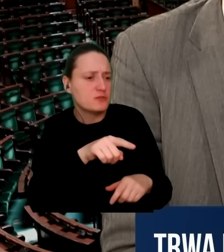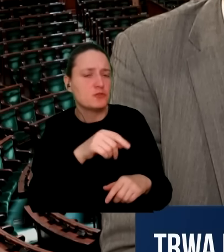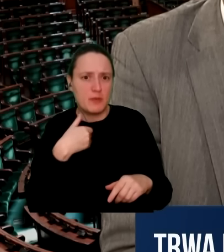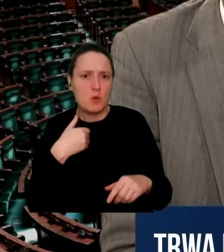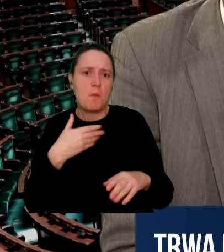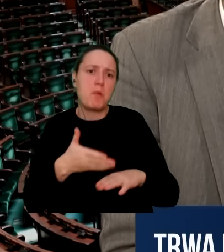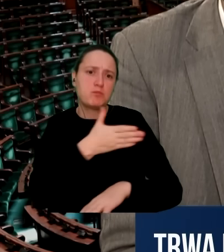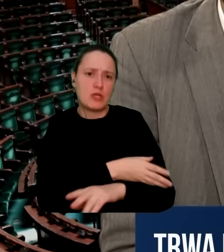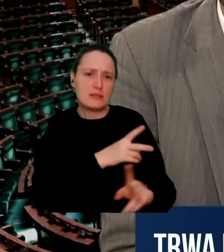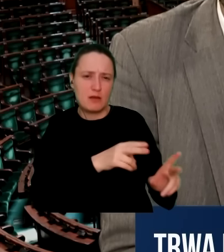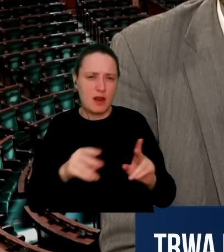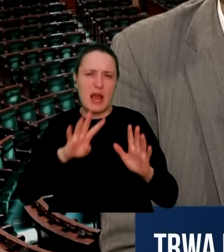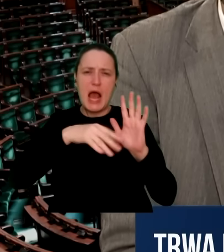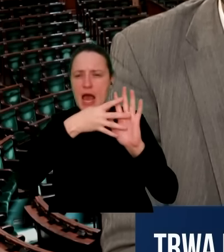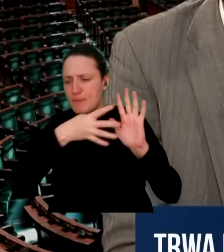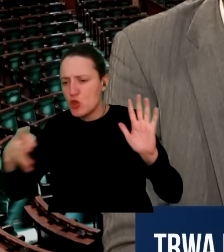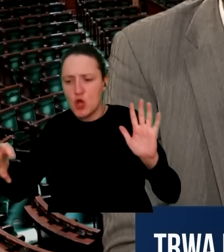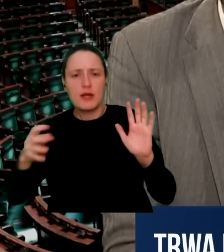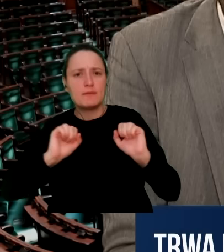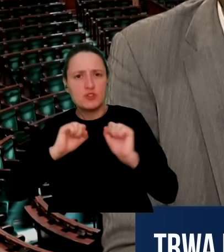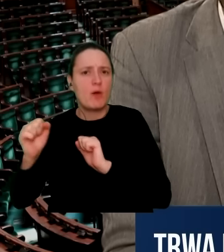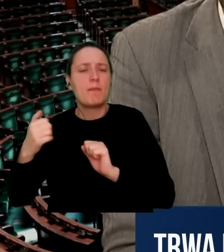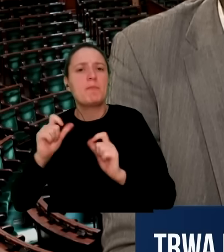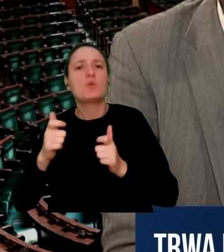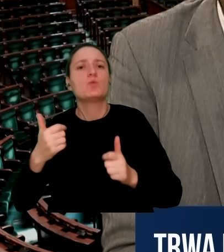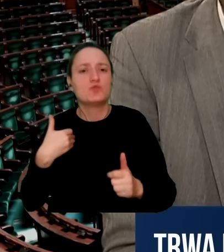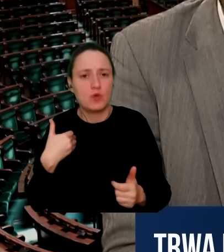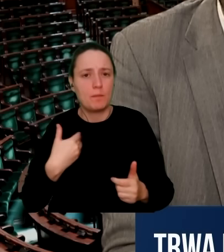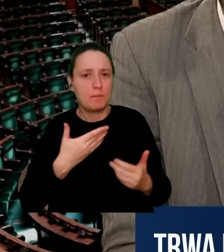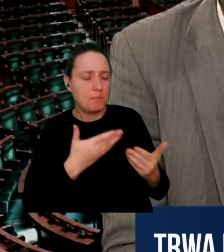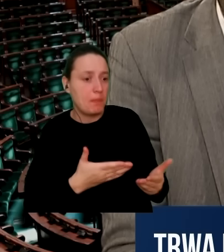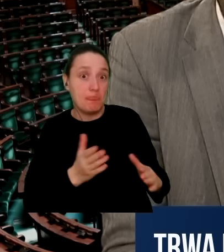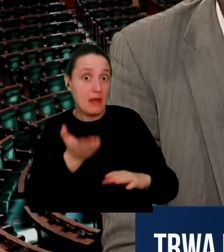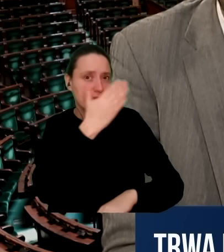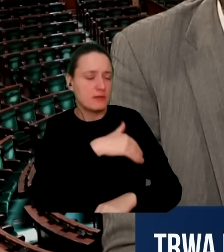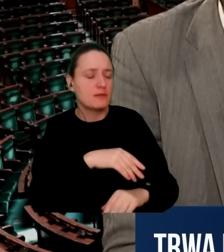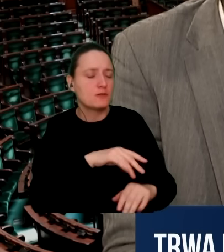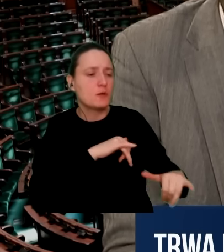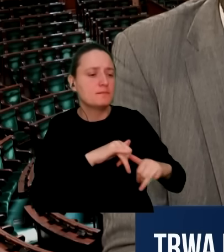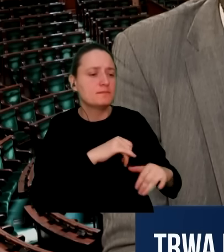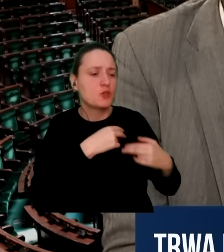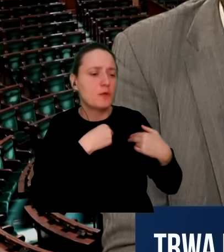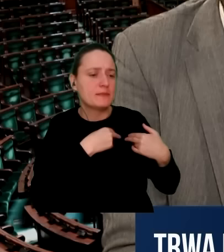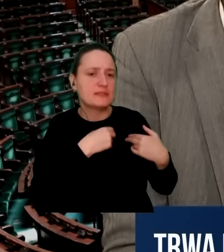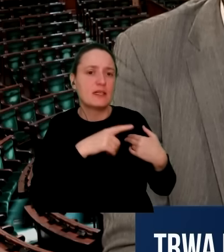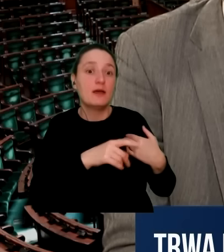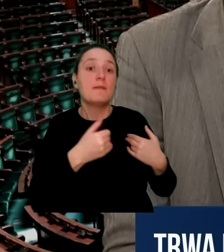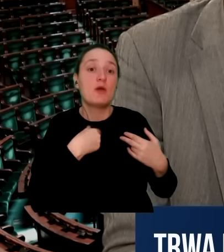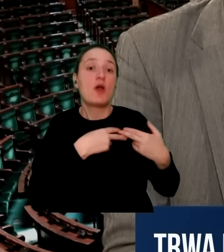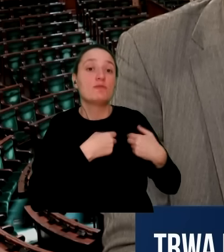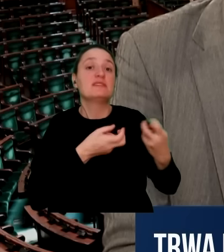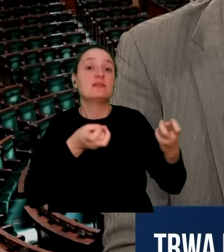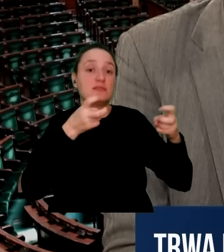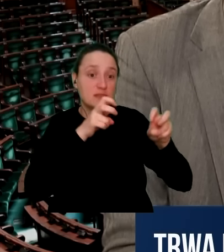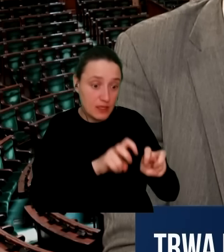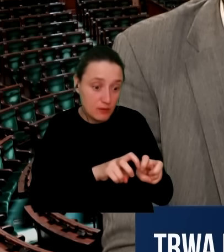Tam harmonogram działań był następujący. Najpierw był okres, kiedy się powoływało komisję.